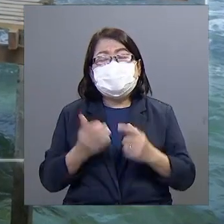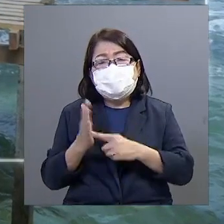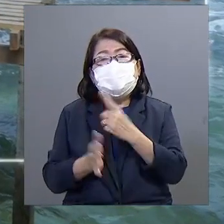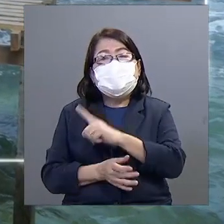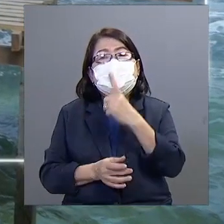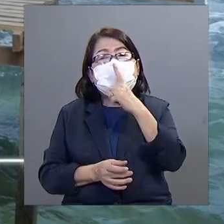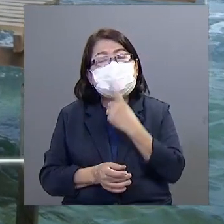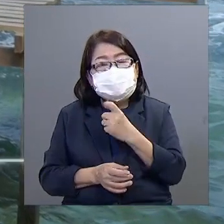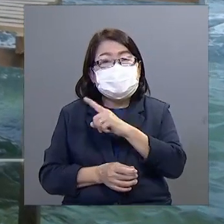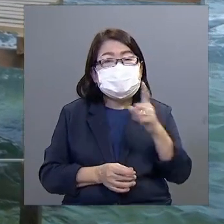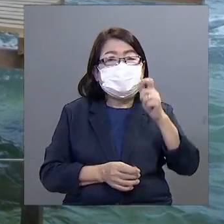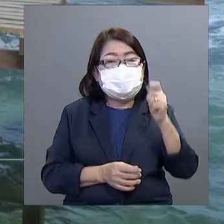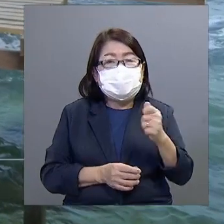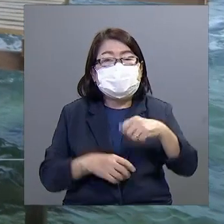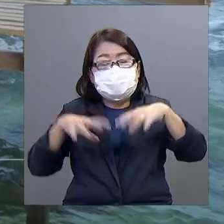น้ำ